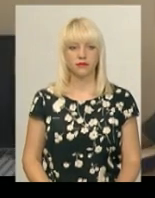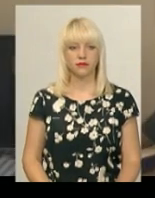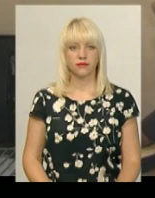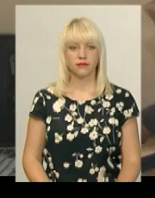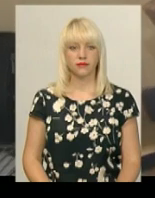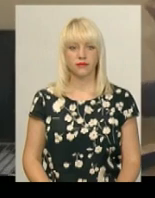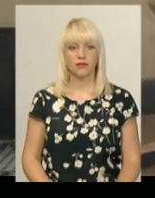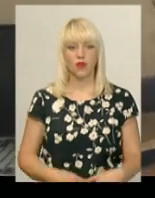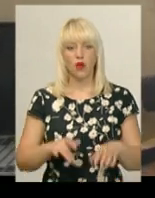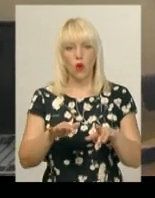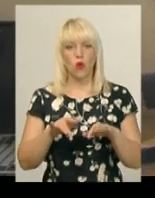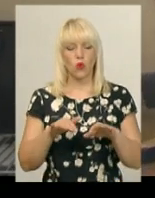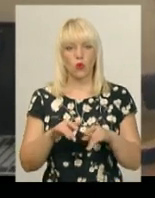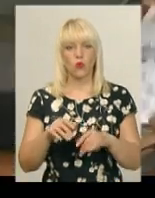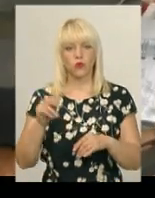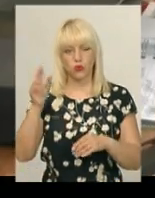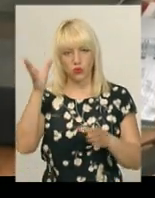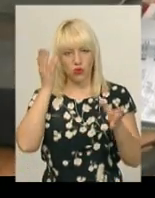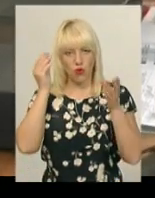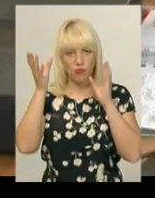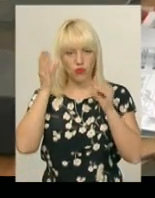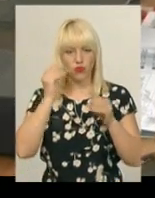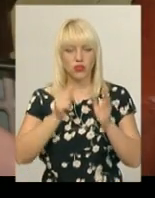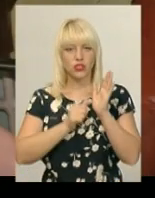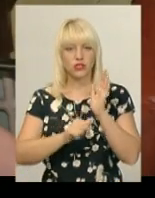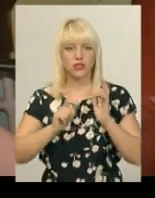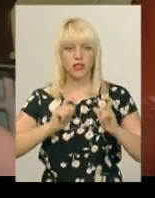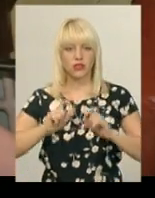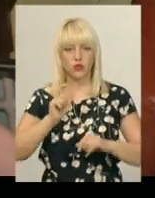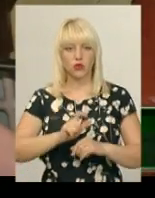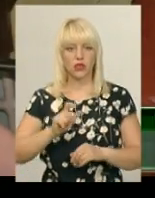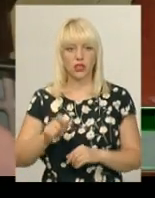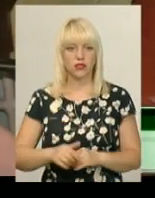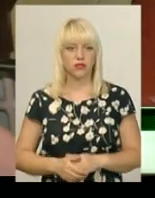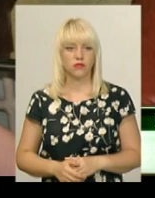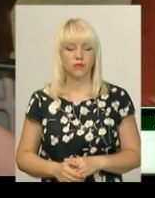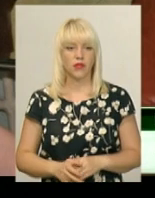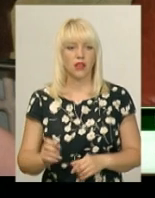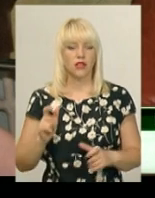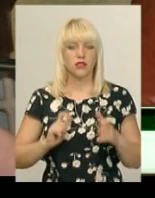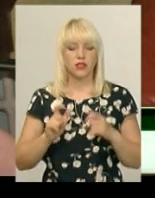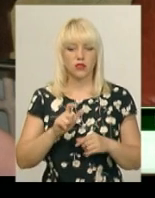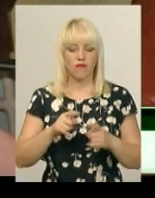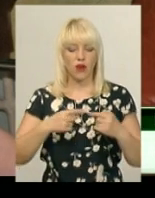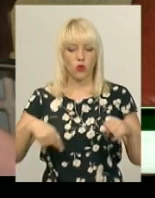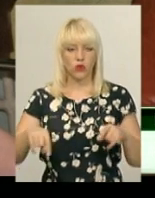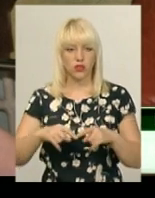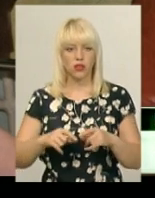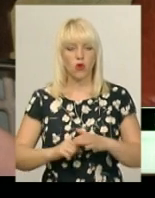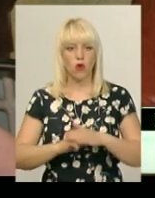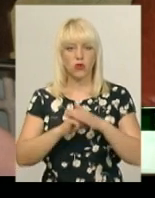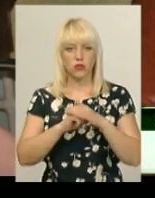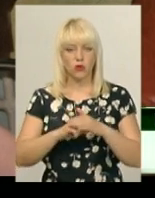Комп'ютерну науку опановували 60 студентів університету. Зі студентами власне факультет, основу володіння